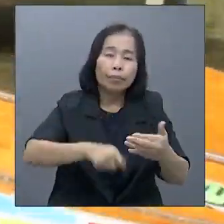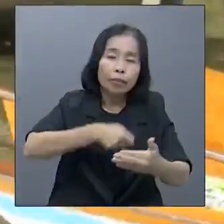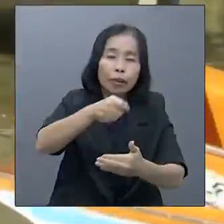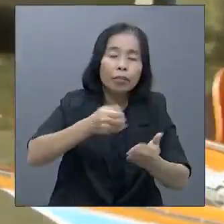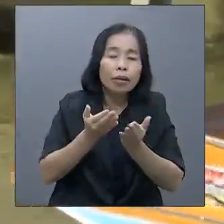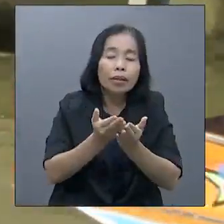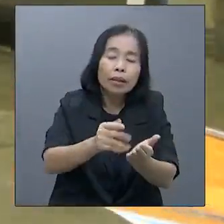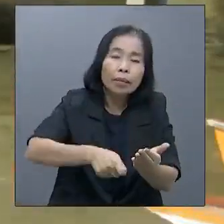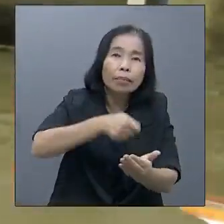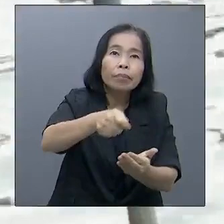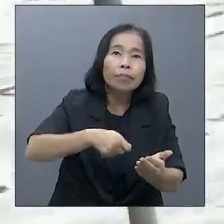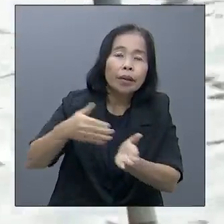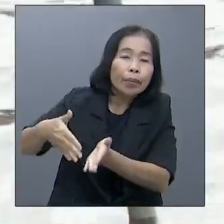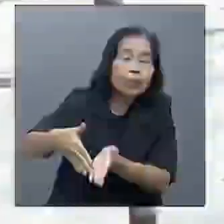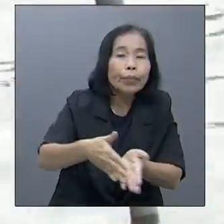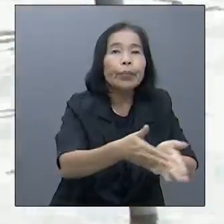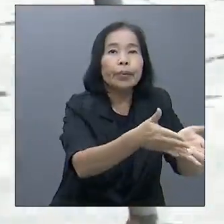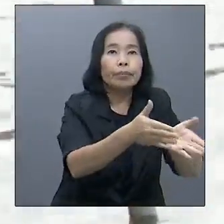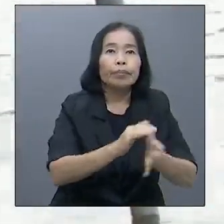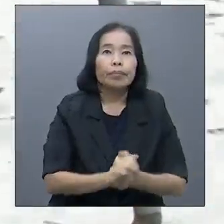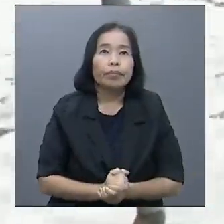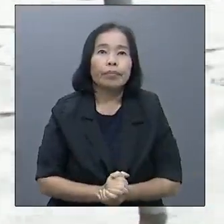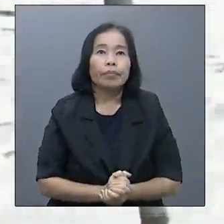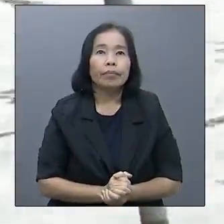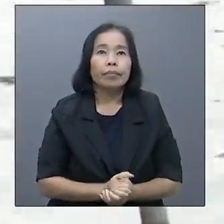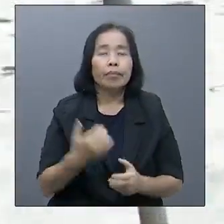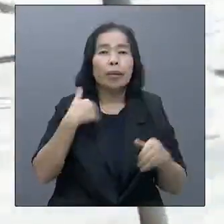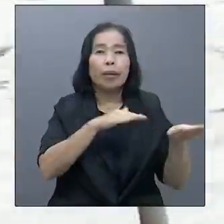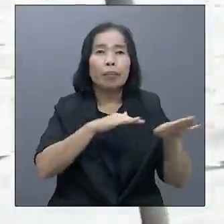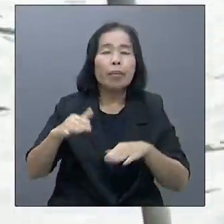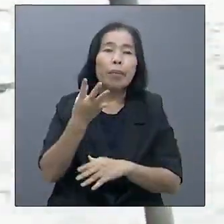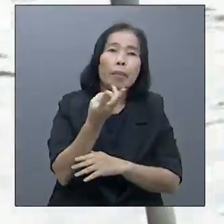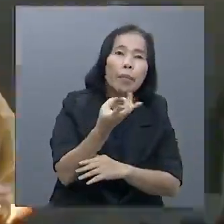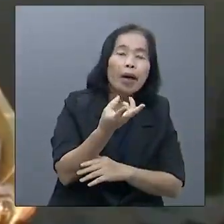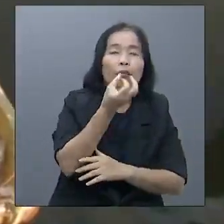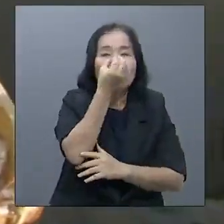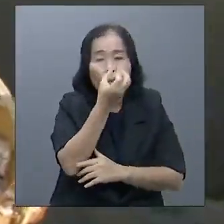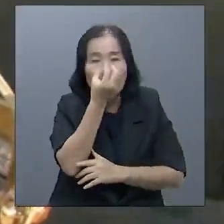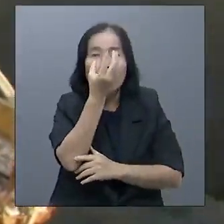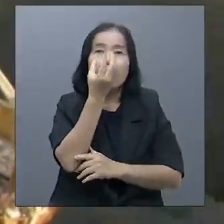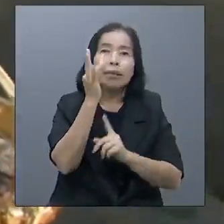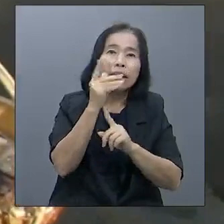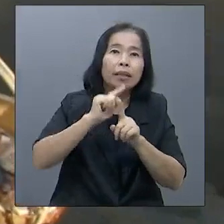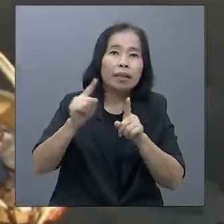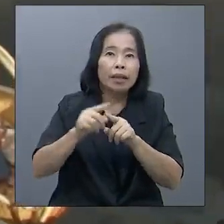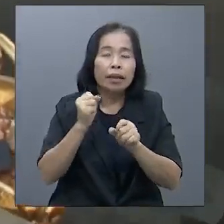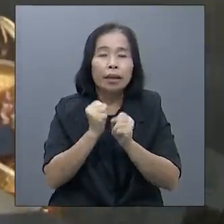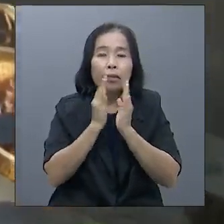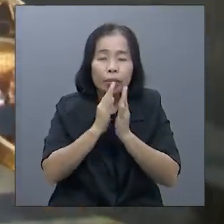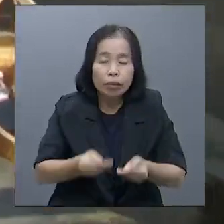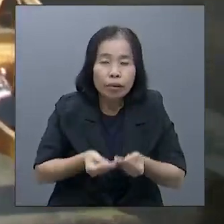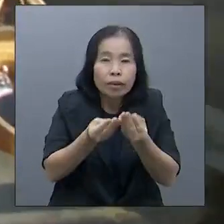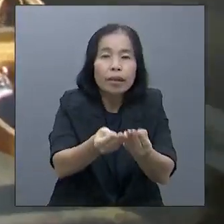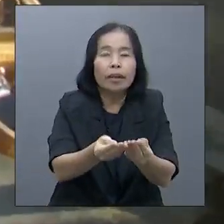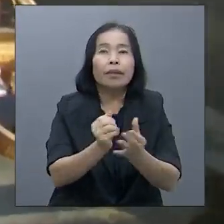เรือในคลองตลาดน้ำอัมพวาโดยได้เตรียมข้าวสารอาหารแห้งแล้วก็ดอกไม้ทวบเทียนมาใส่บาตรเพื่อถวายเป็นพระ